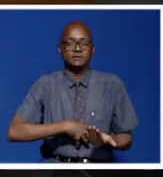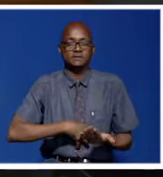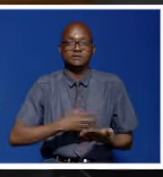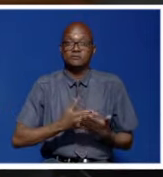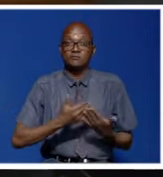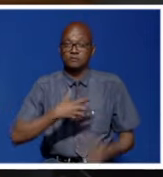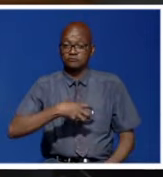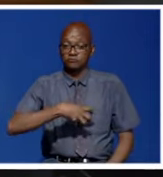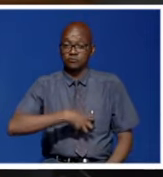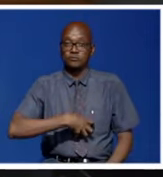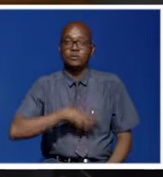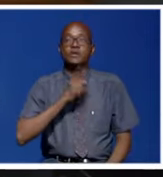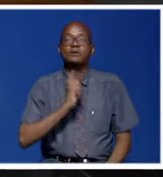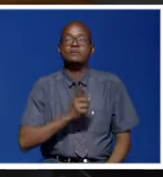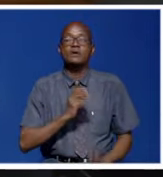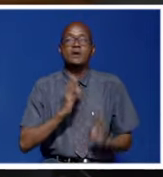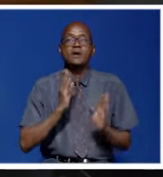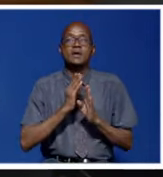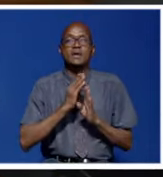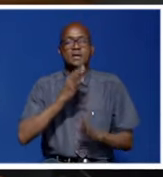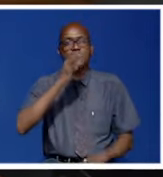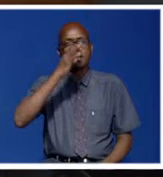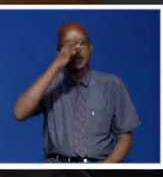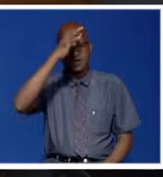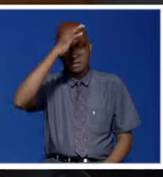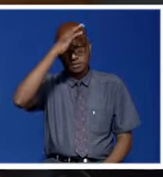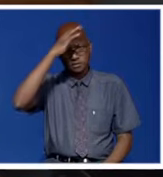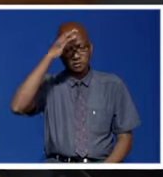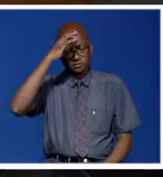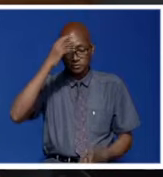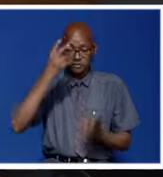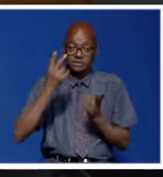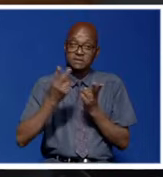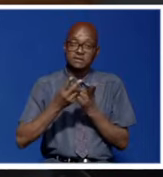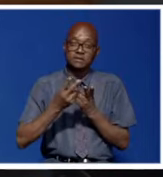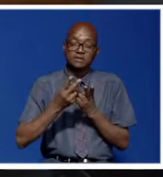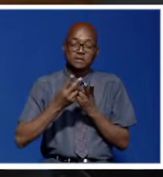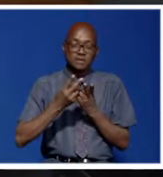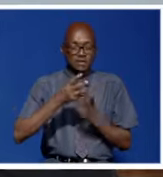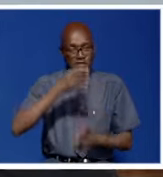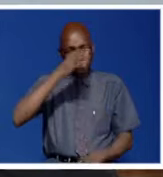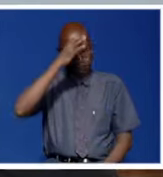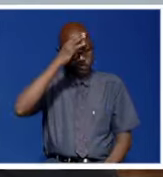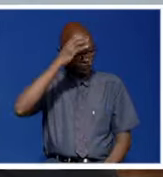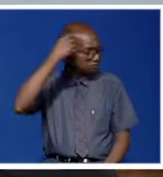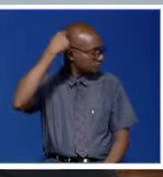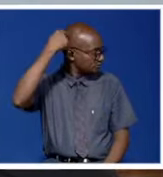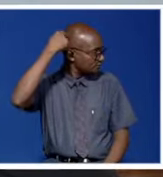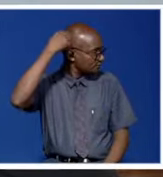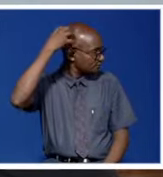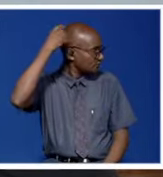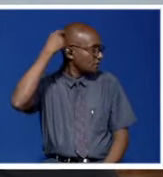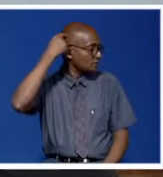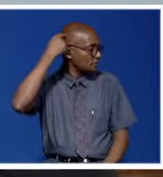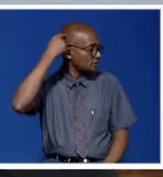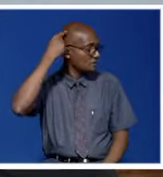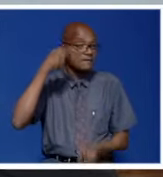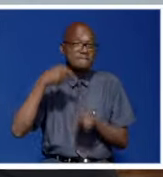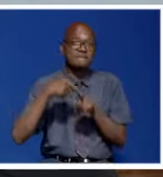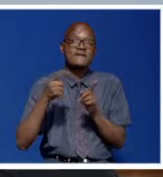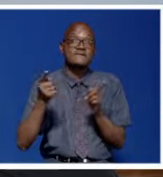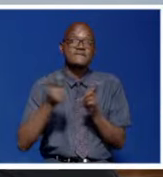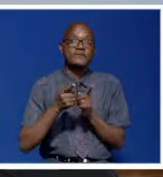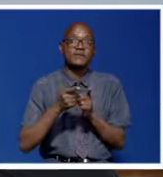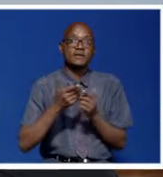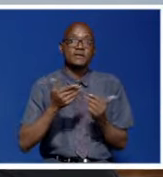kuna hali ya joto inayoendana na ile hali ya joto ya kichwani. Ndani ya muda mfupi sana operation